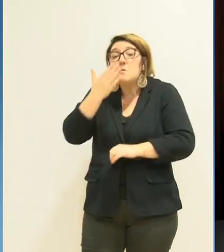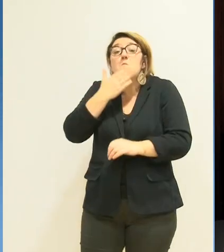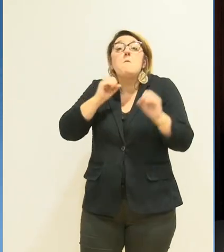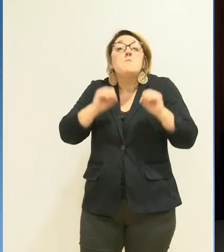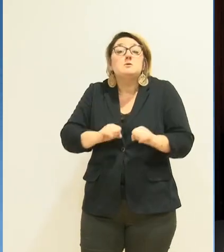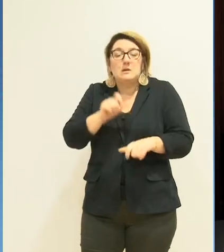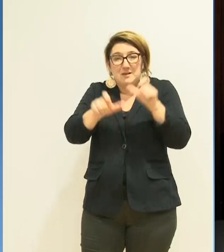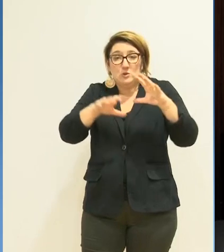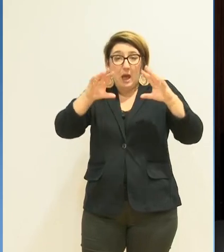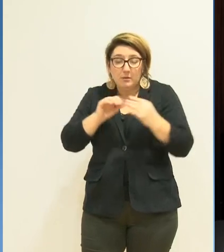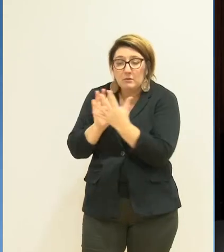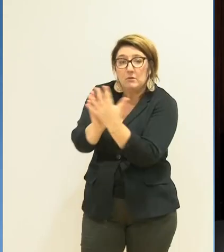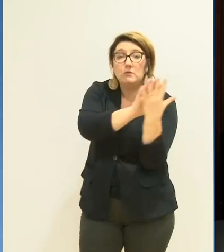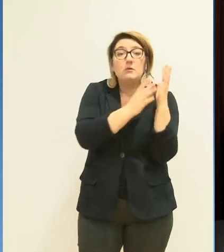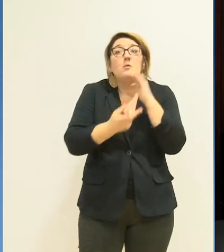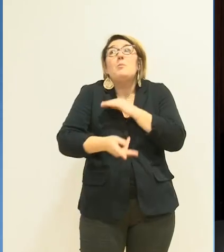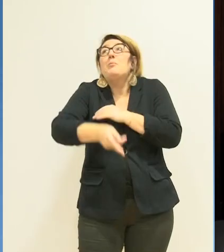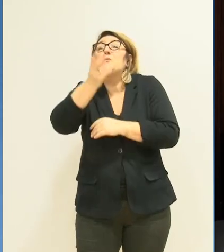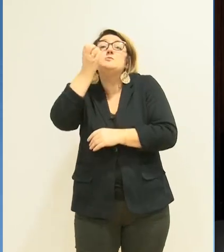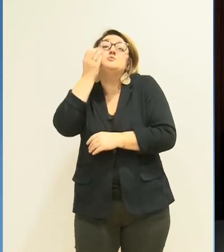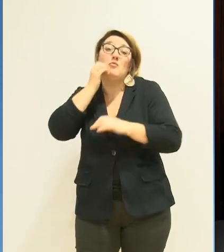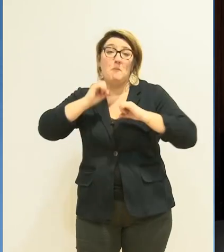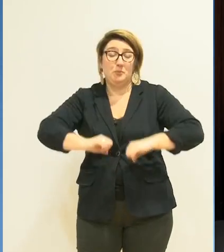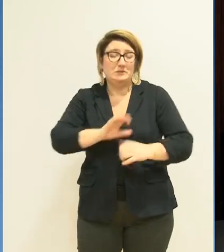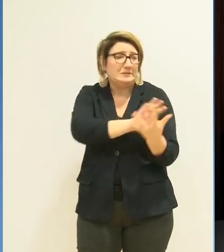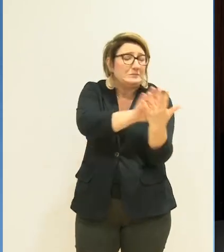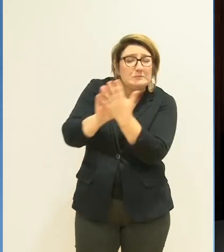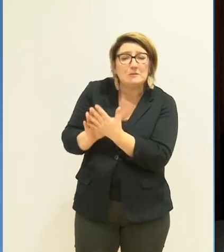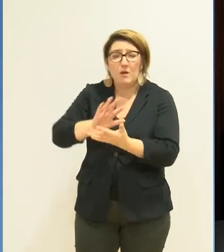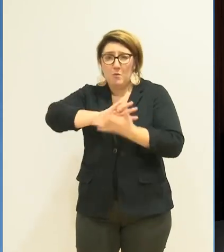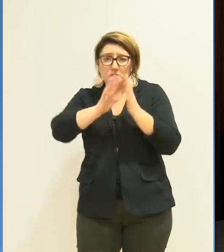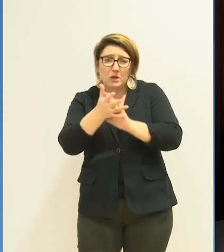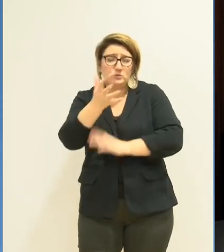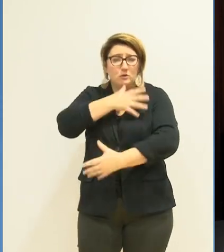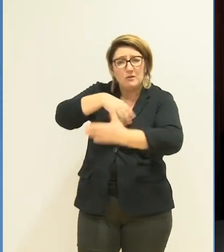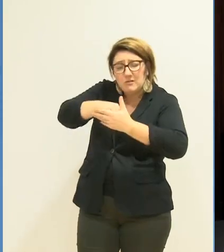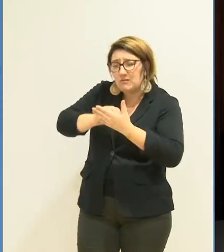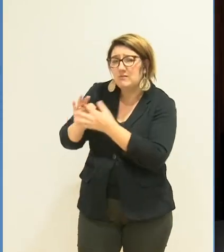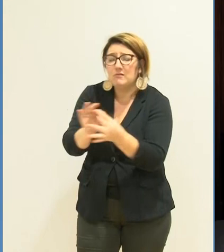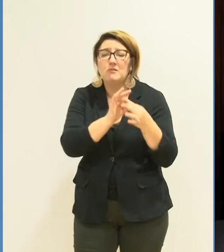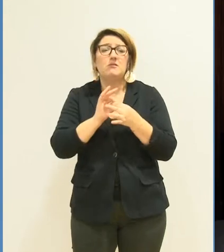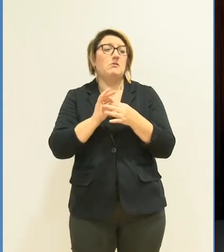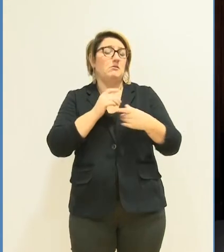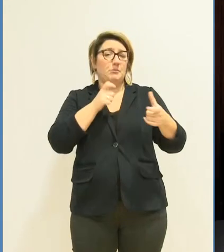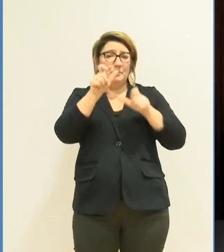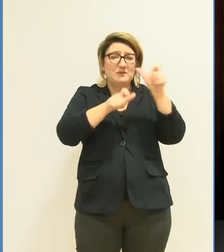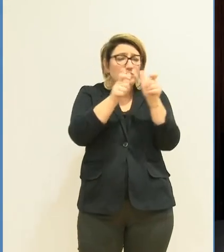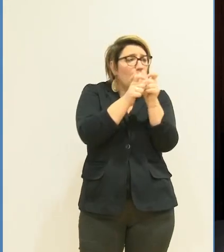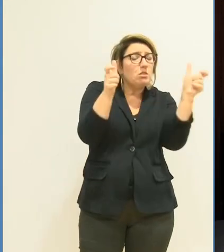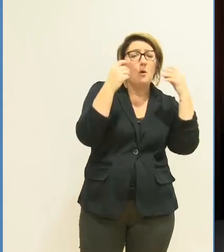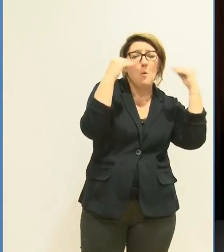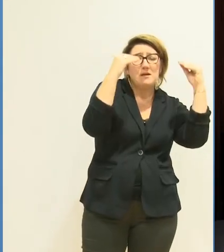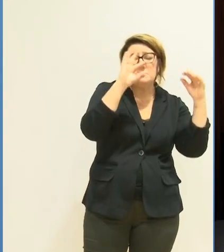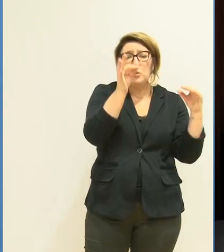le plus souvent possible avec des associations avec des avec aussi les commerçants avec un certain nombre d'autres personnes